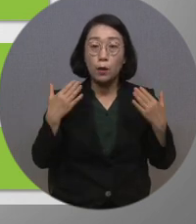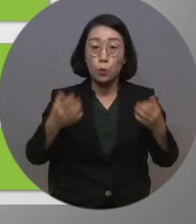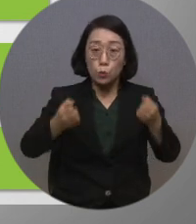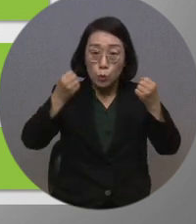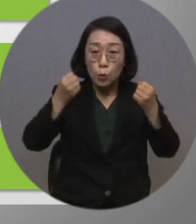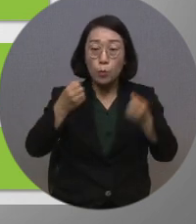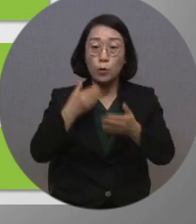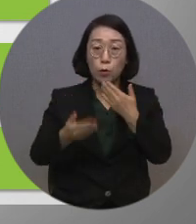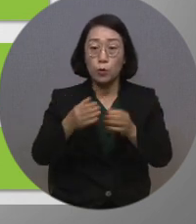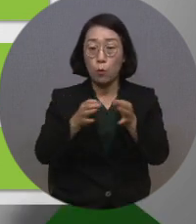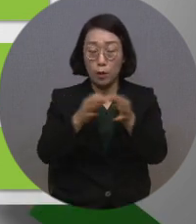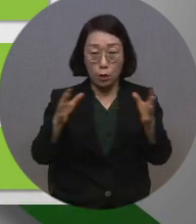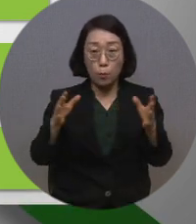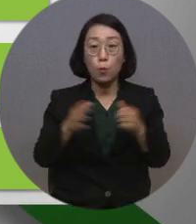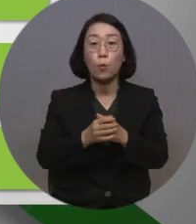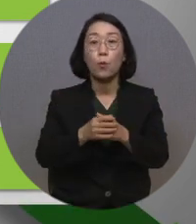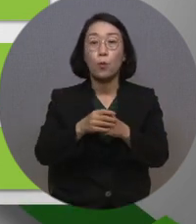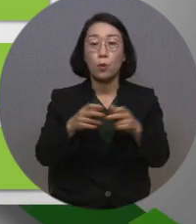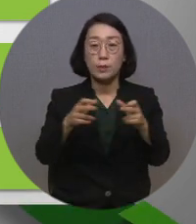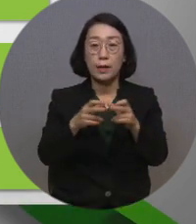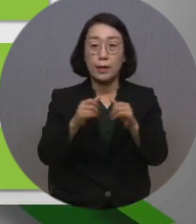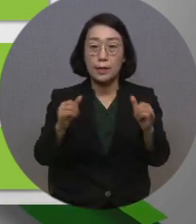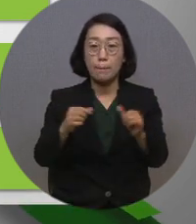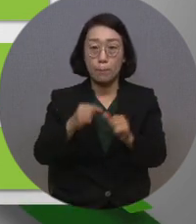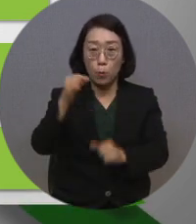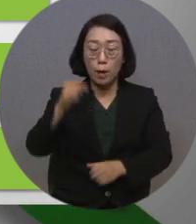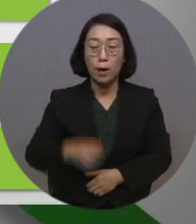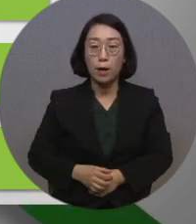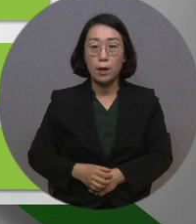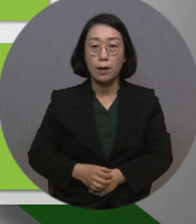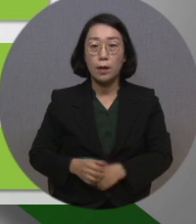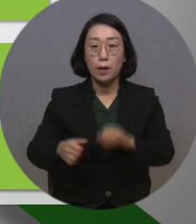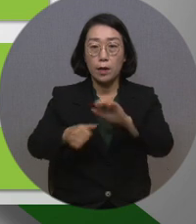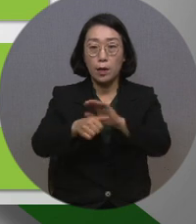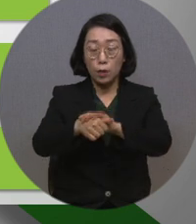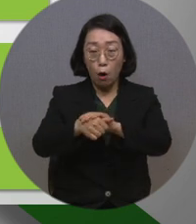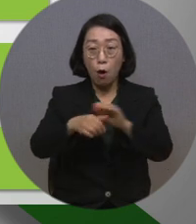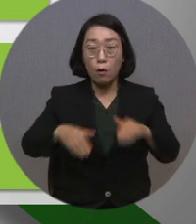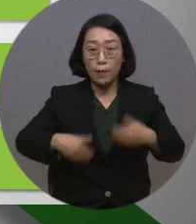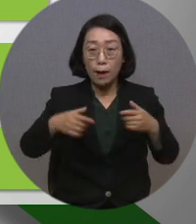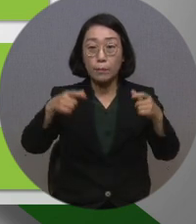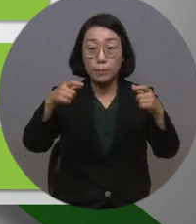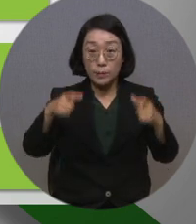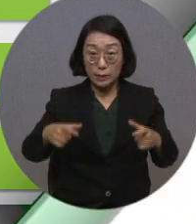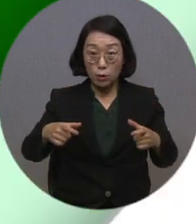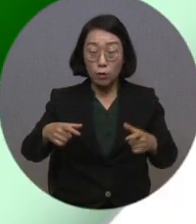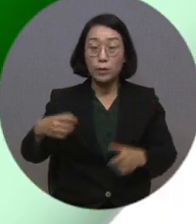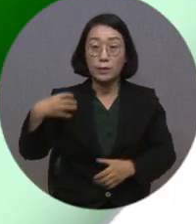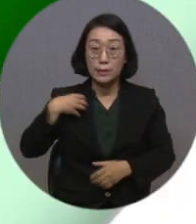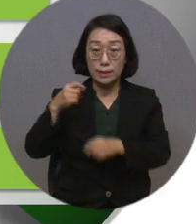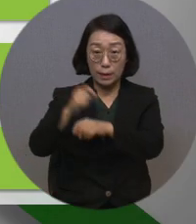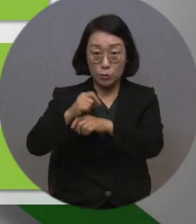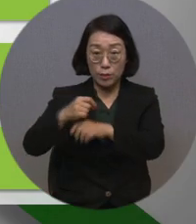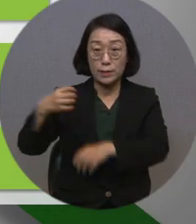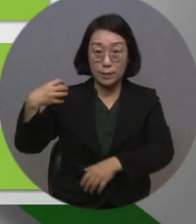무관하며 장애인만 채용합니다. 담당 지사는 경남지사입니다.